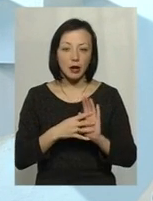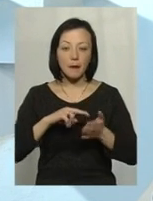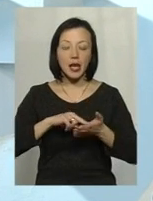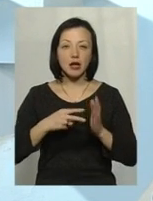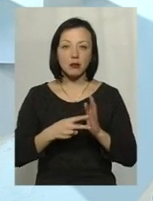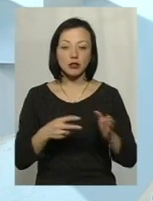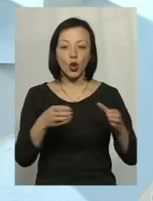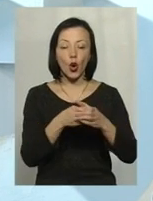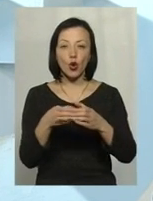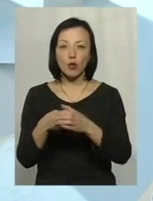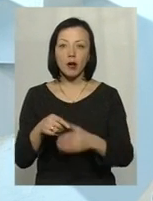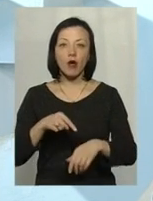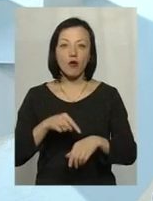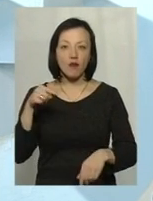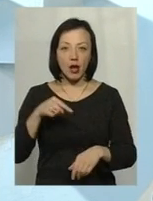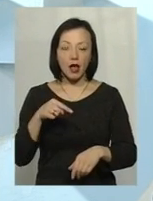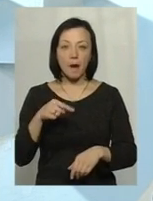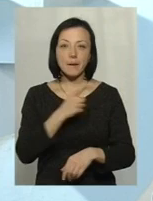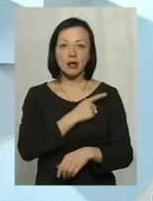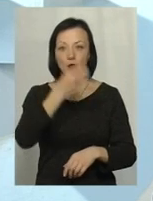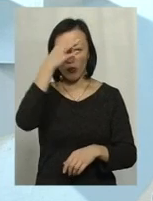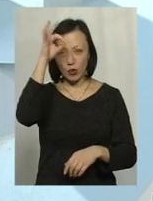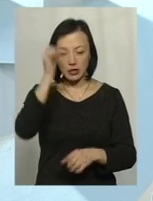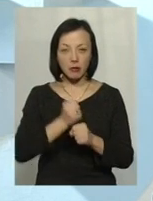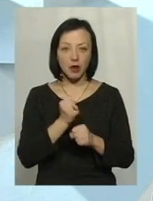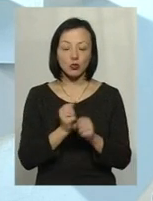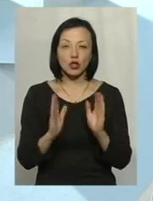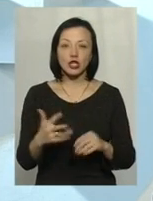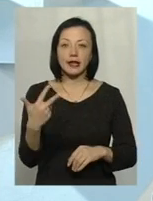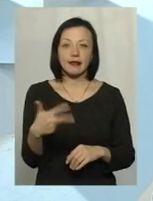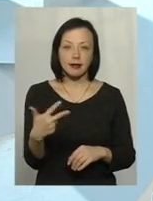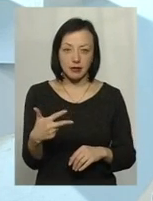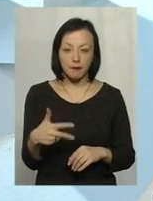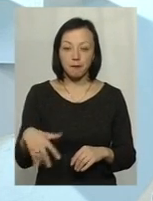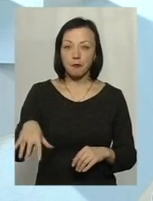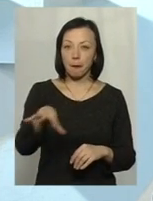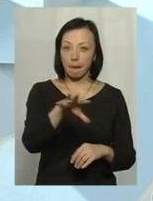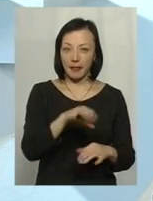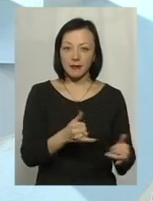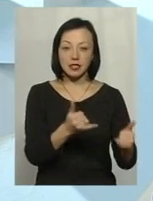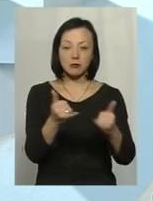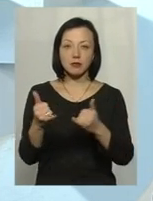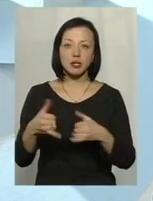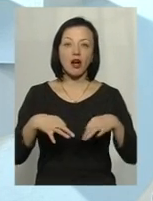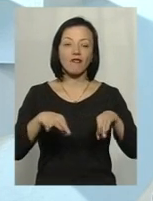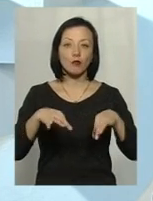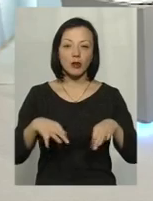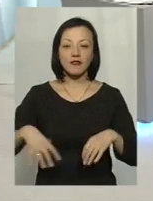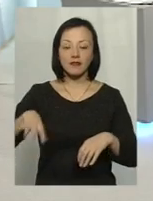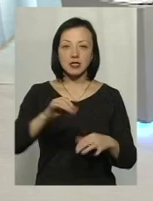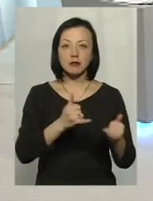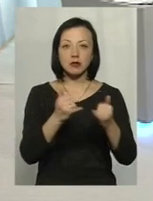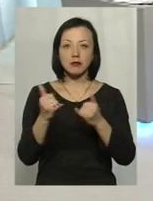передбачених груп реагування патрульної поліції працюють лише 30. Вони всі забезпечені автомобілем, вони всі